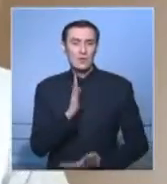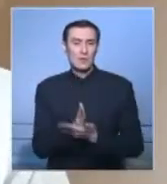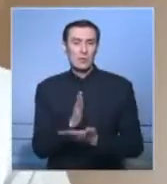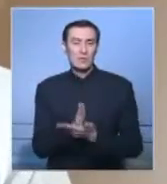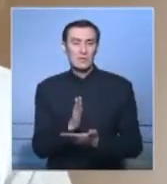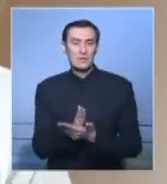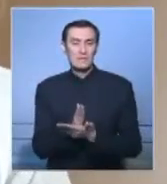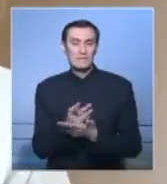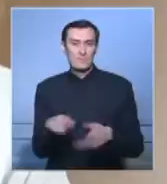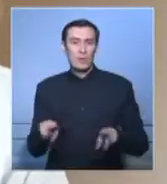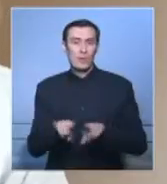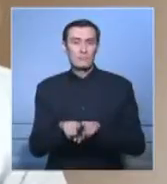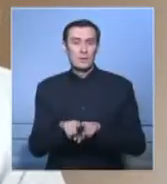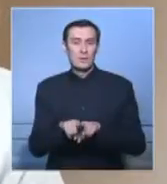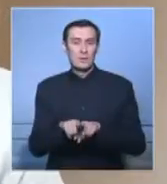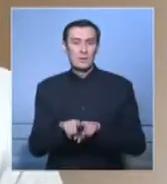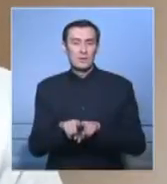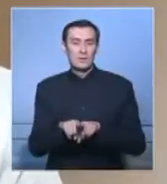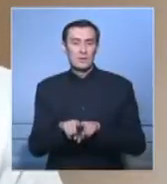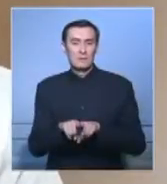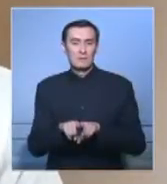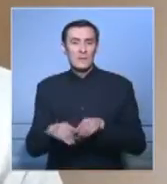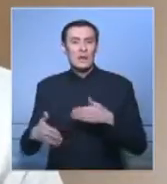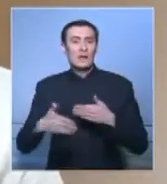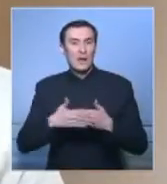как бы на грани.